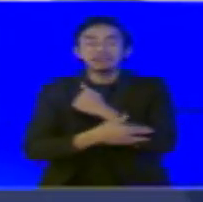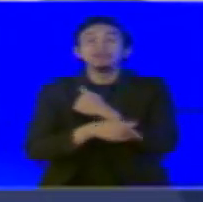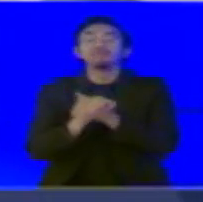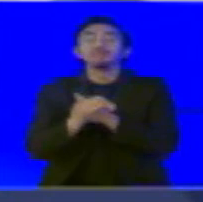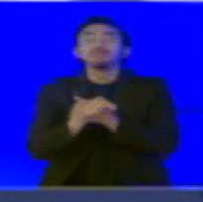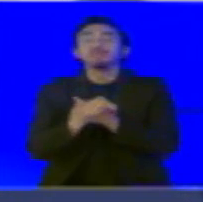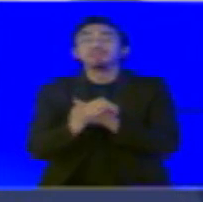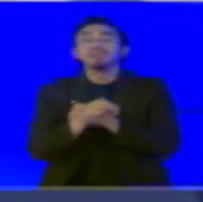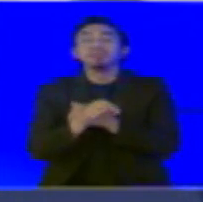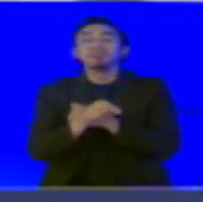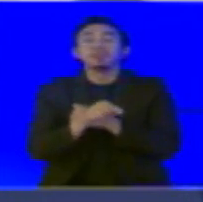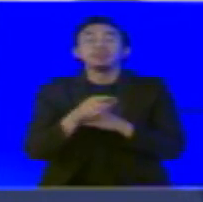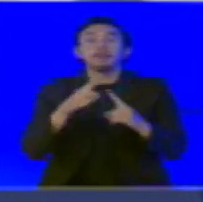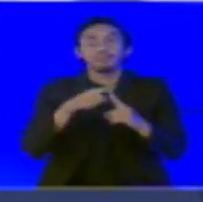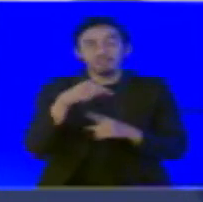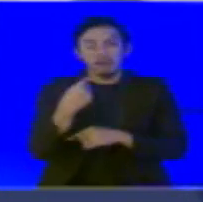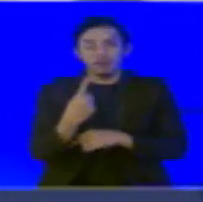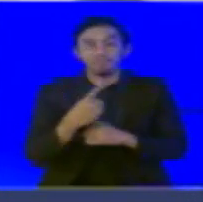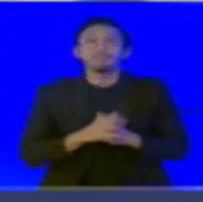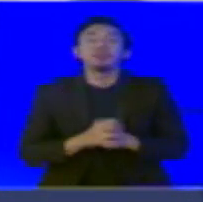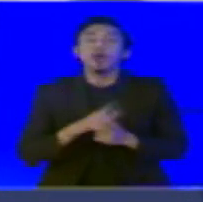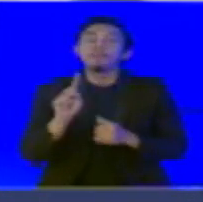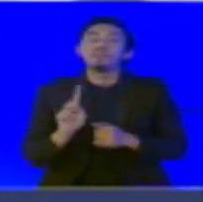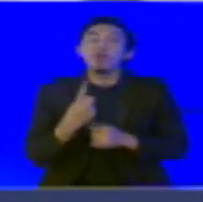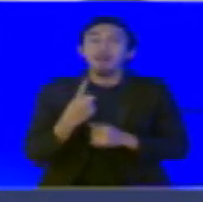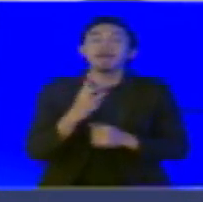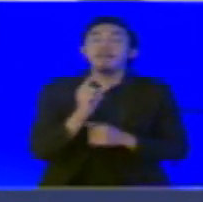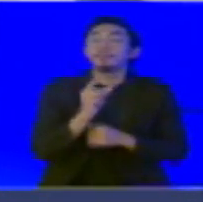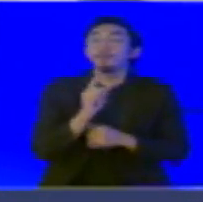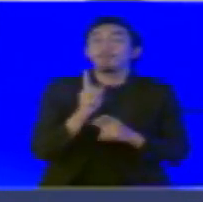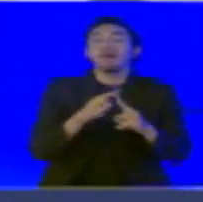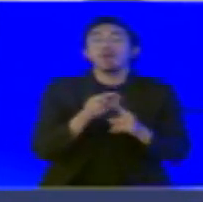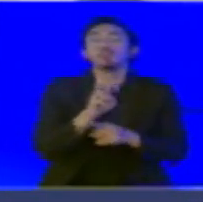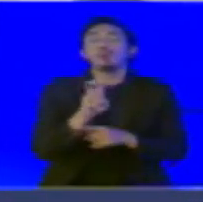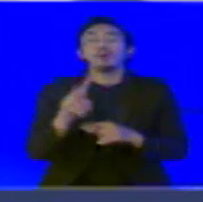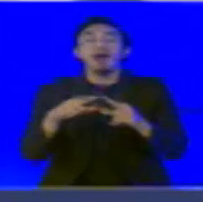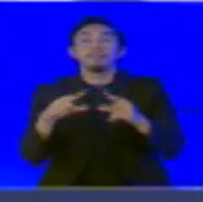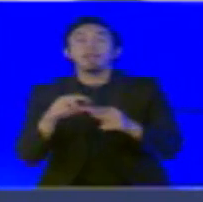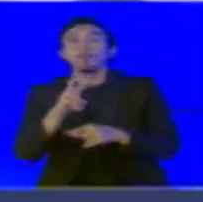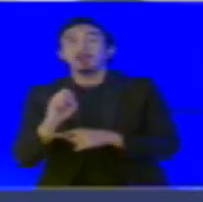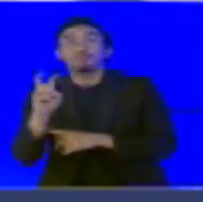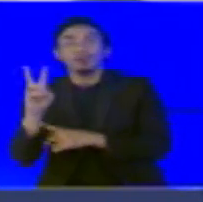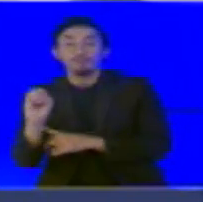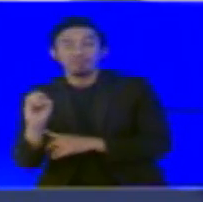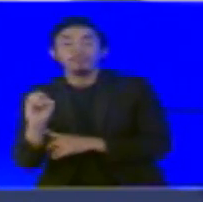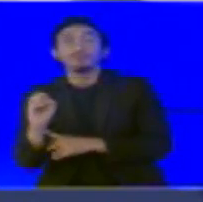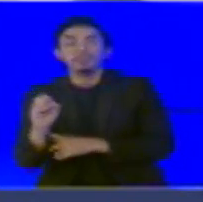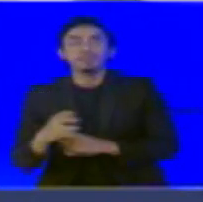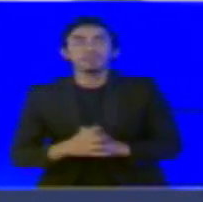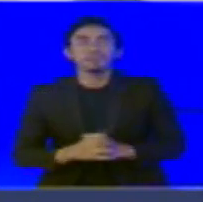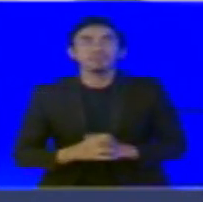terhitung mulai hari Rabu tanggal 22 April 2020. Ini